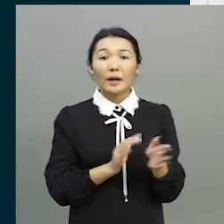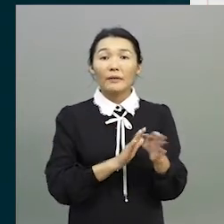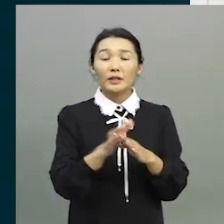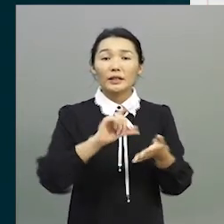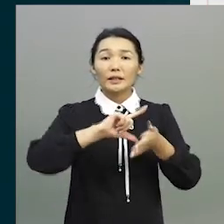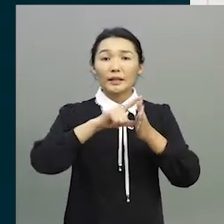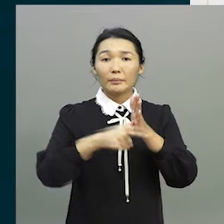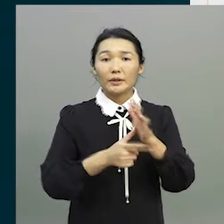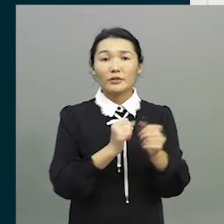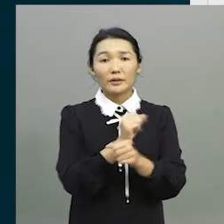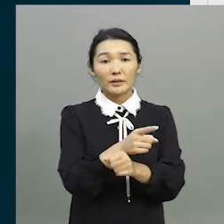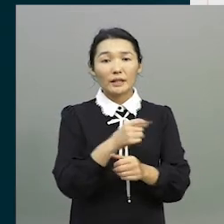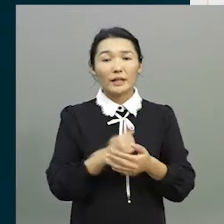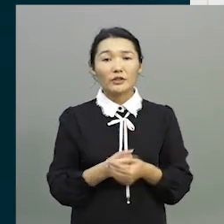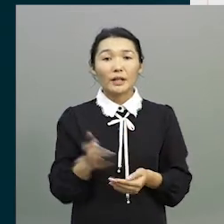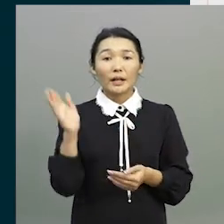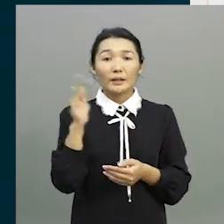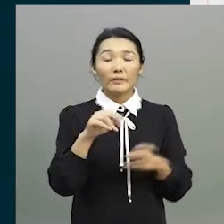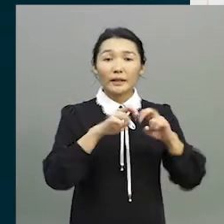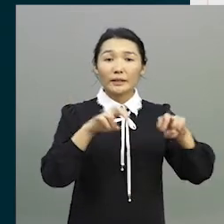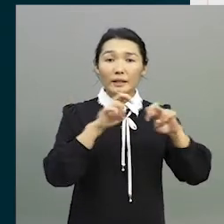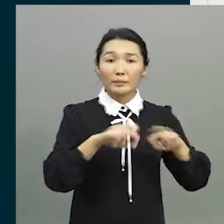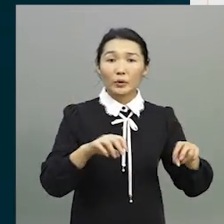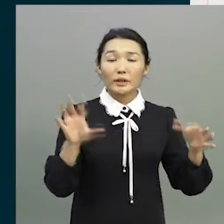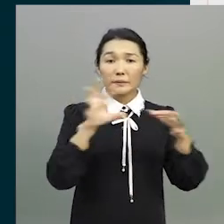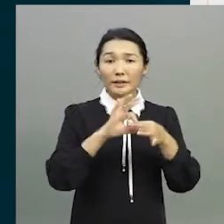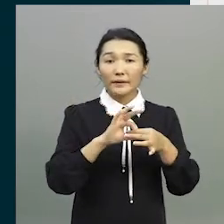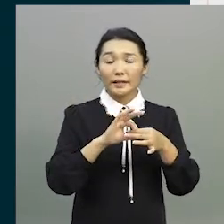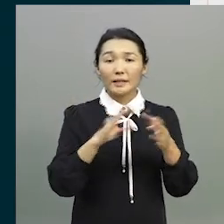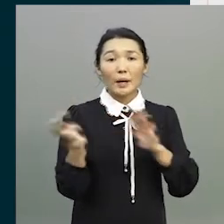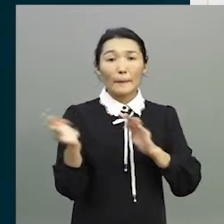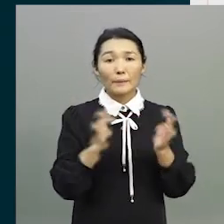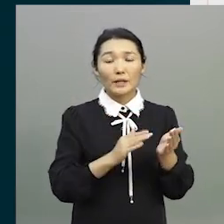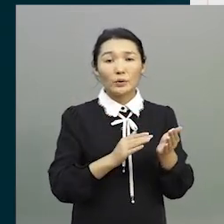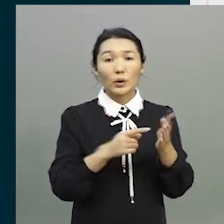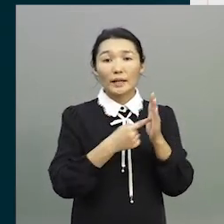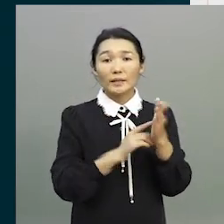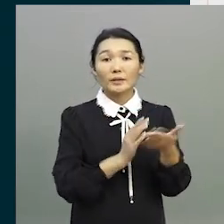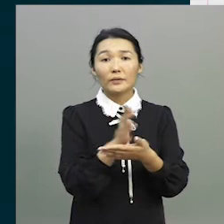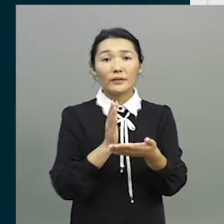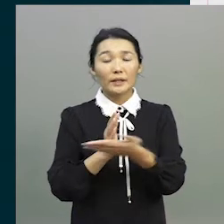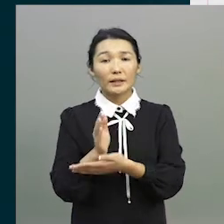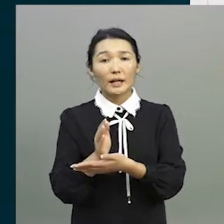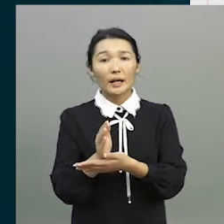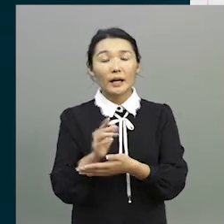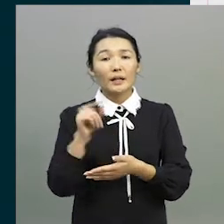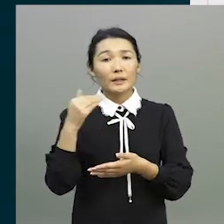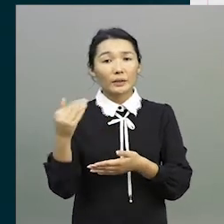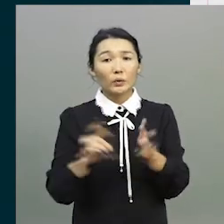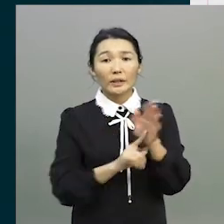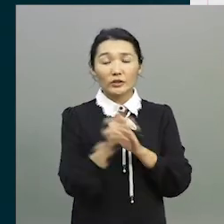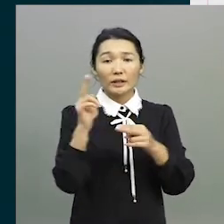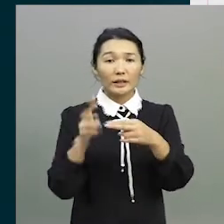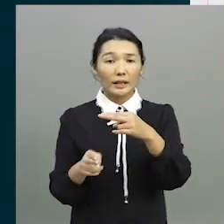задач давайте рассмотрим связь между координатами вектора и координатами его начала и конца